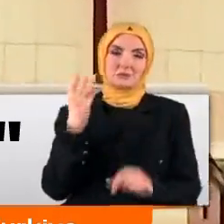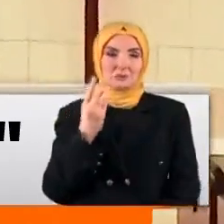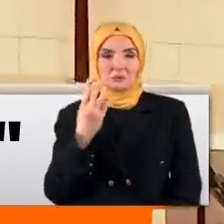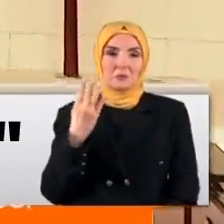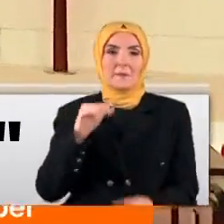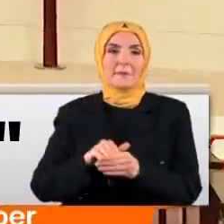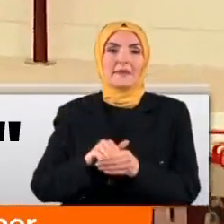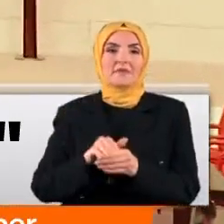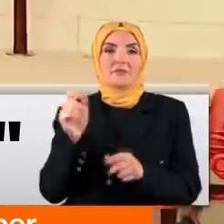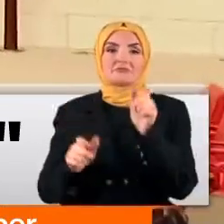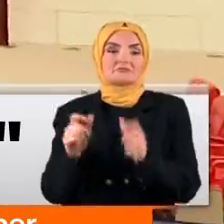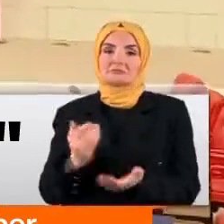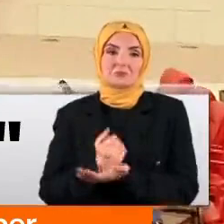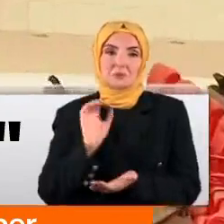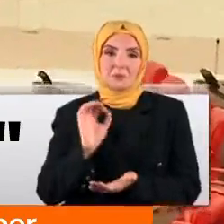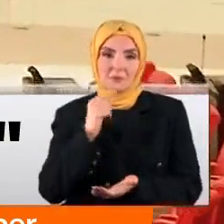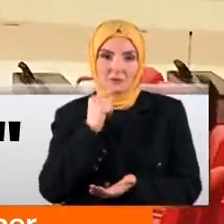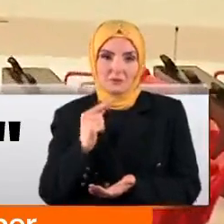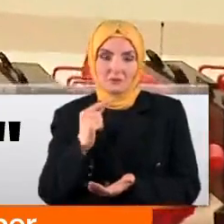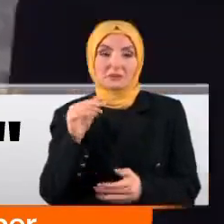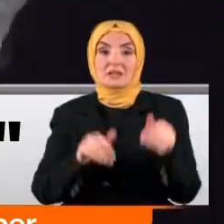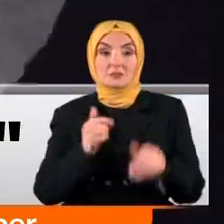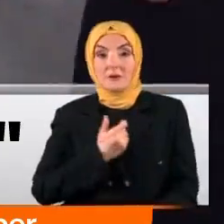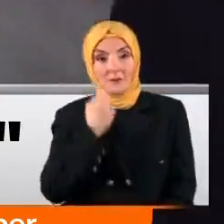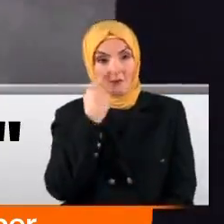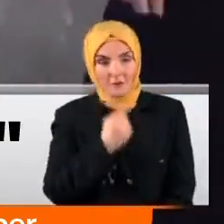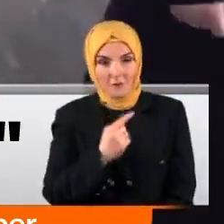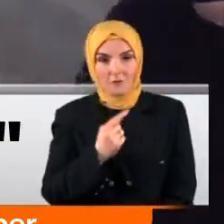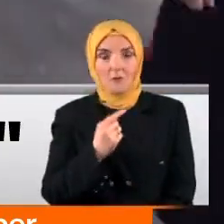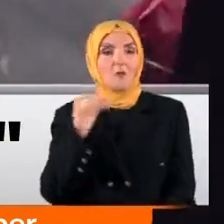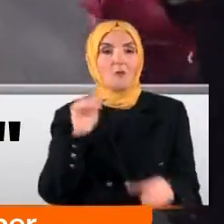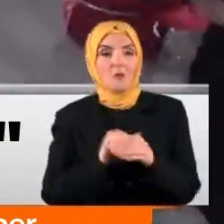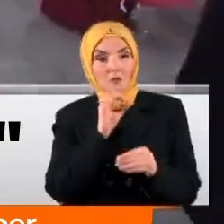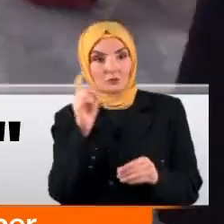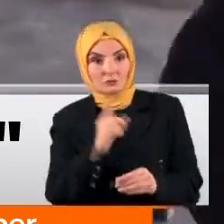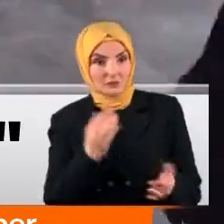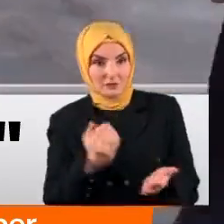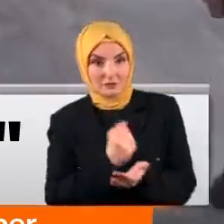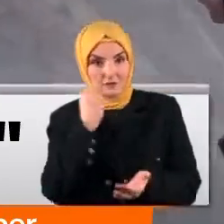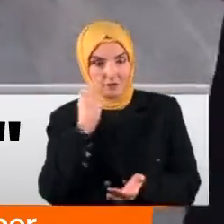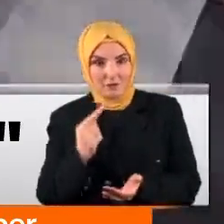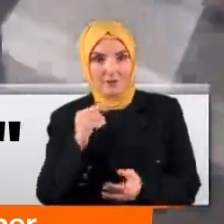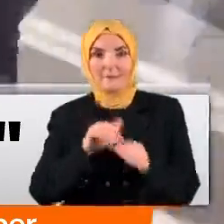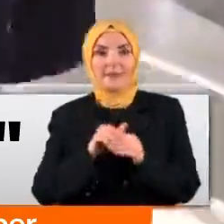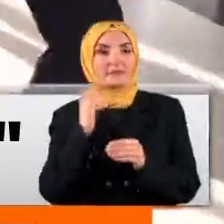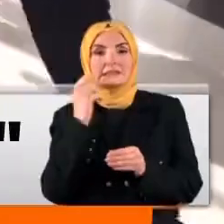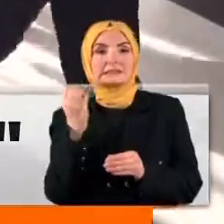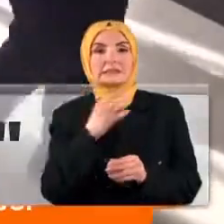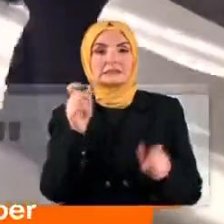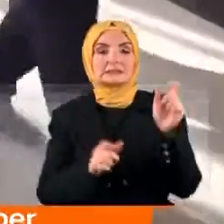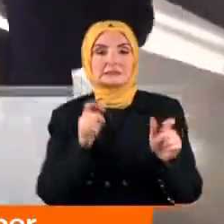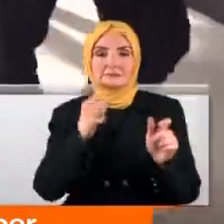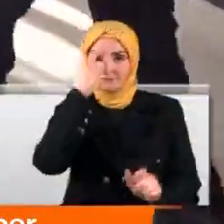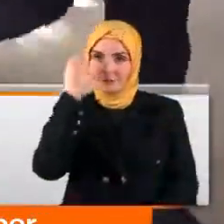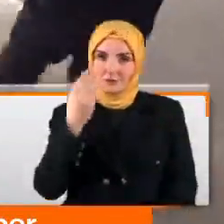aldıkları oy oranına göre milletvekili çıkarabiliyor. Saadet Partisi de daha çok milletvekili çıkarabilmek için Deva ve Gelecek